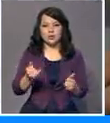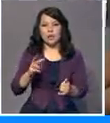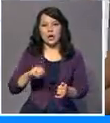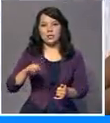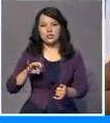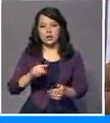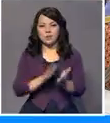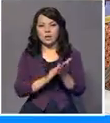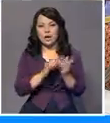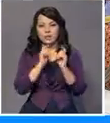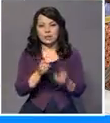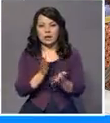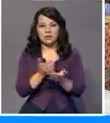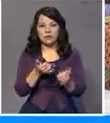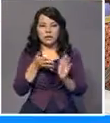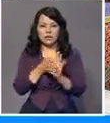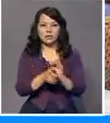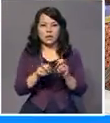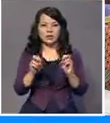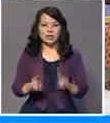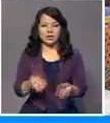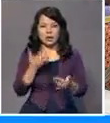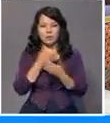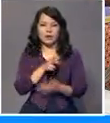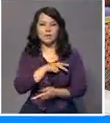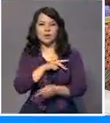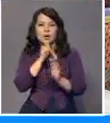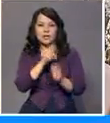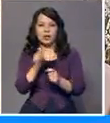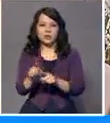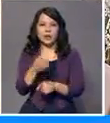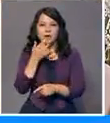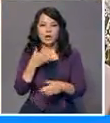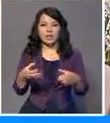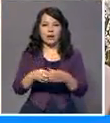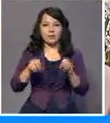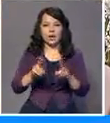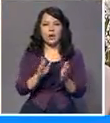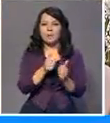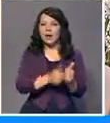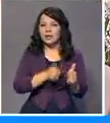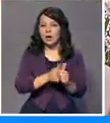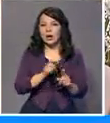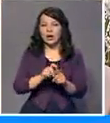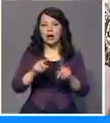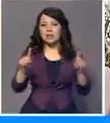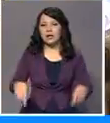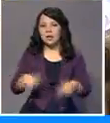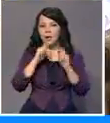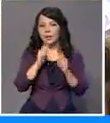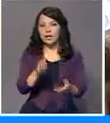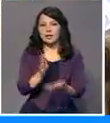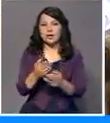марапатталды. Салада еңбегі сіңген қызметкерлер арнайы төсбелгілермен марапатталып, ұлттық палата атынан мақтан қағазына ие болды. Айта